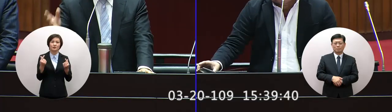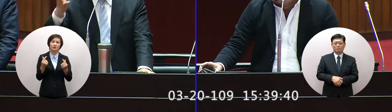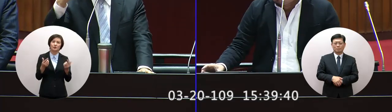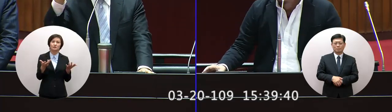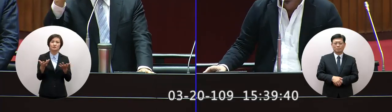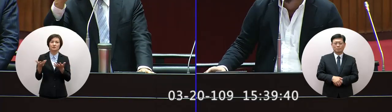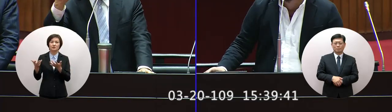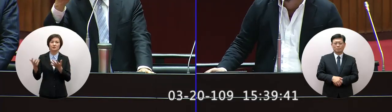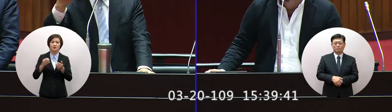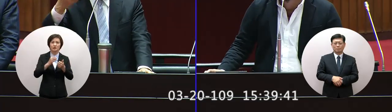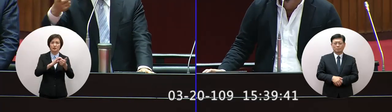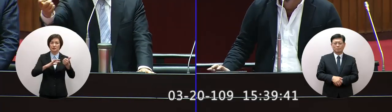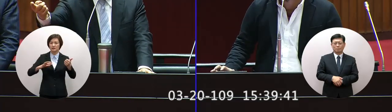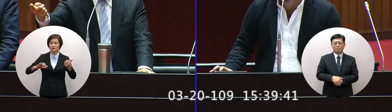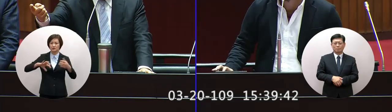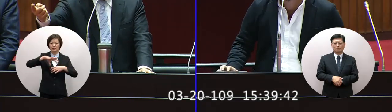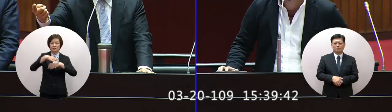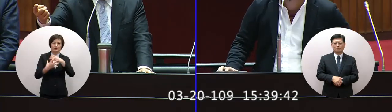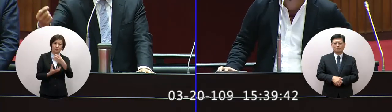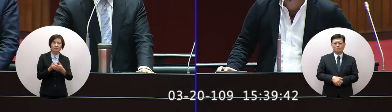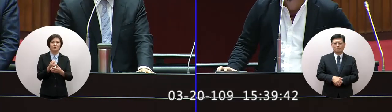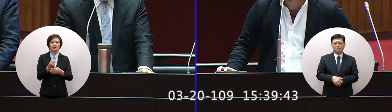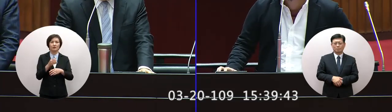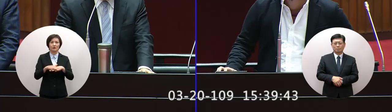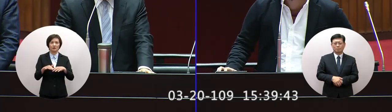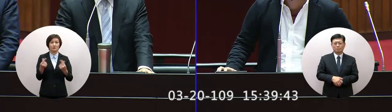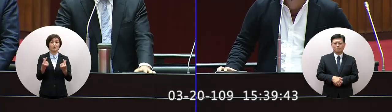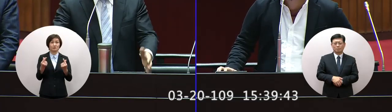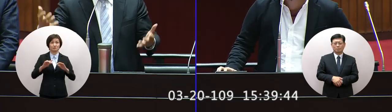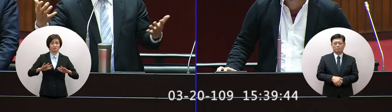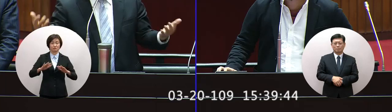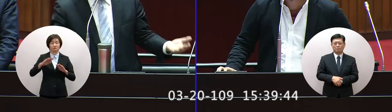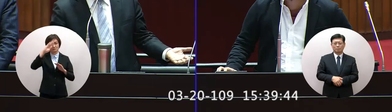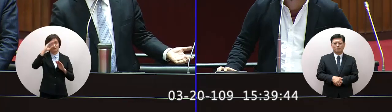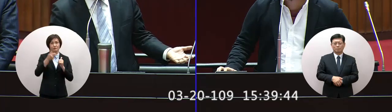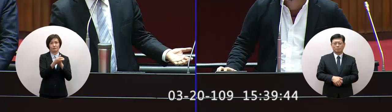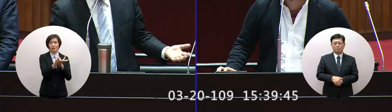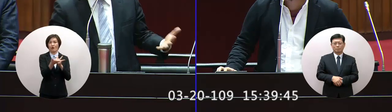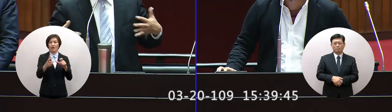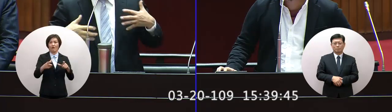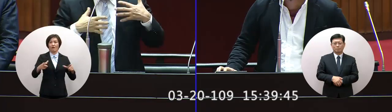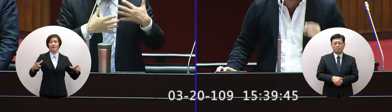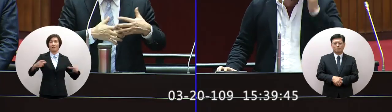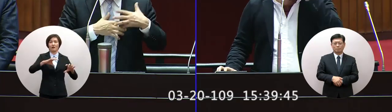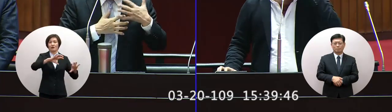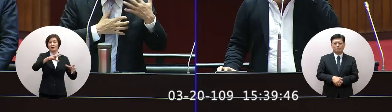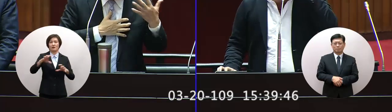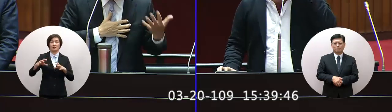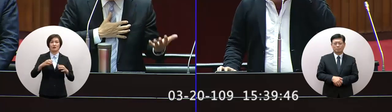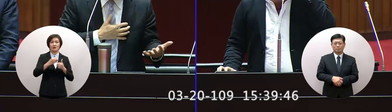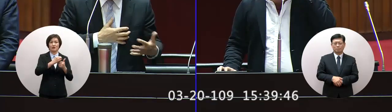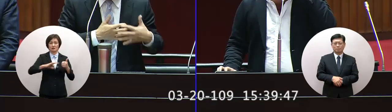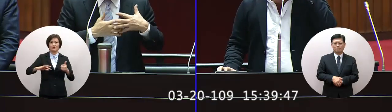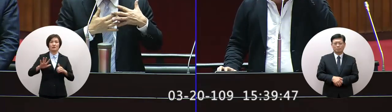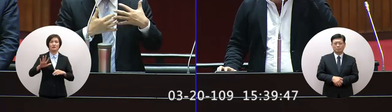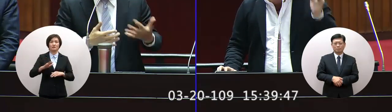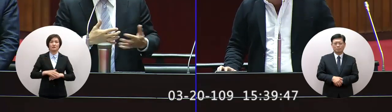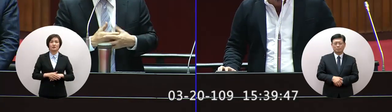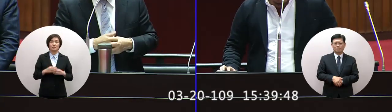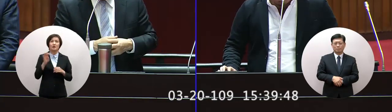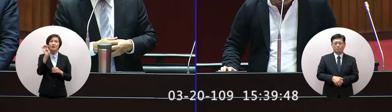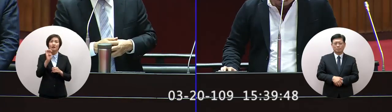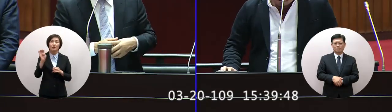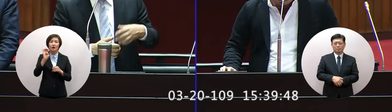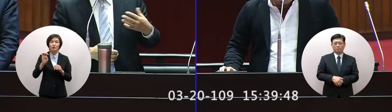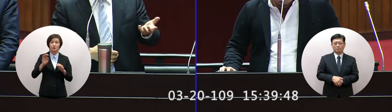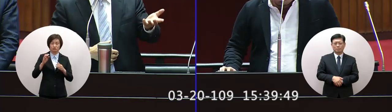情都足以影响全球。 是， 这一次疫情就是这样。那在欧洲，你看他很多的思想先进作